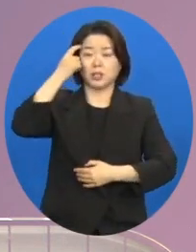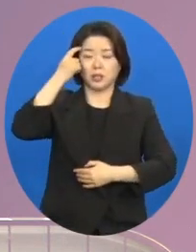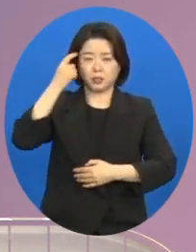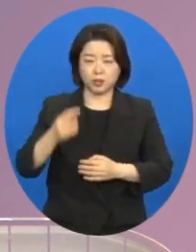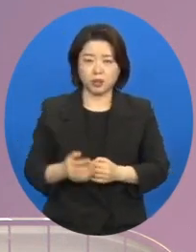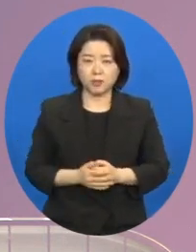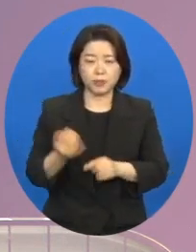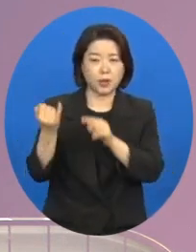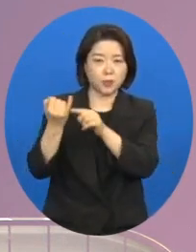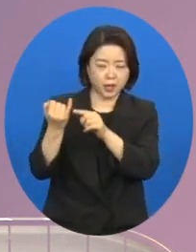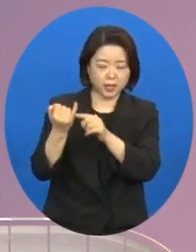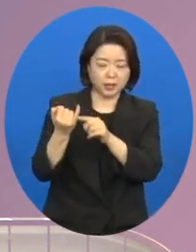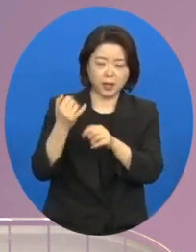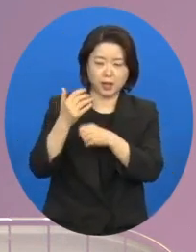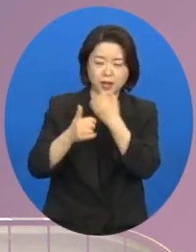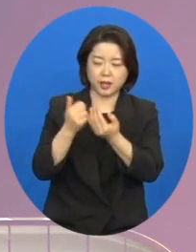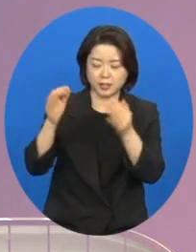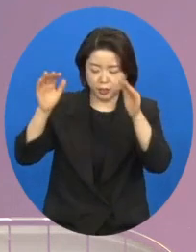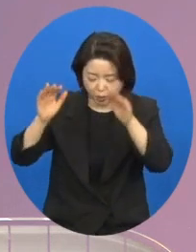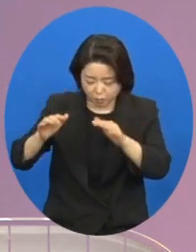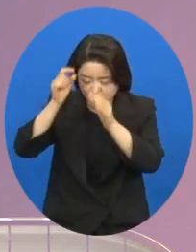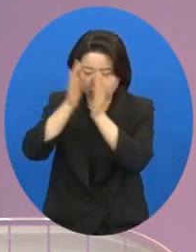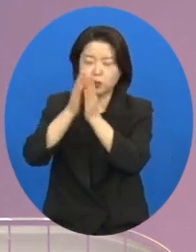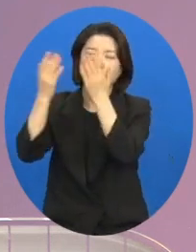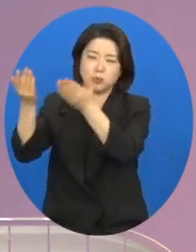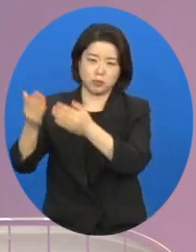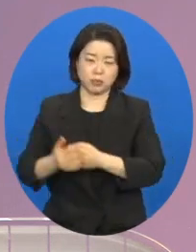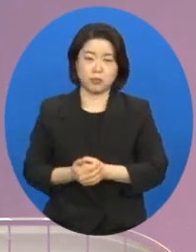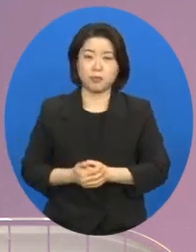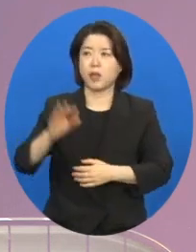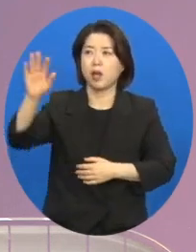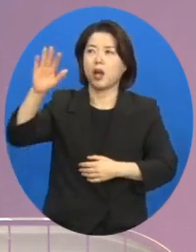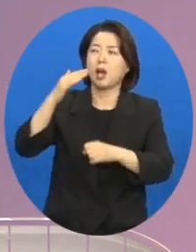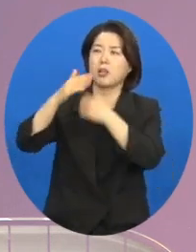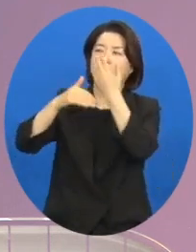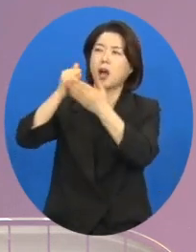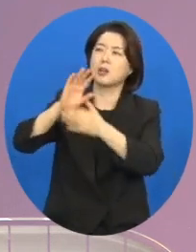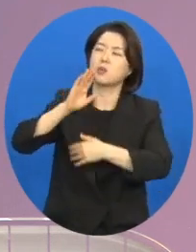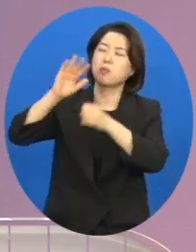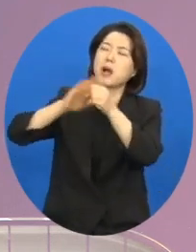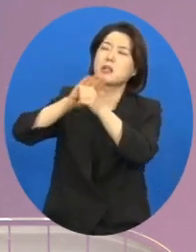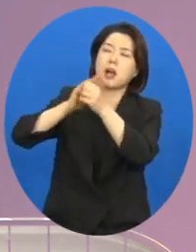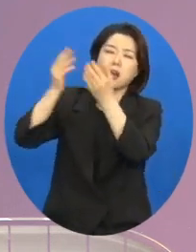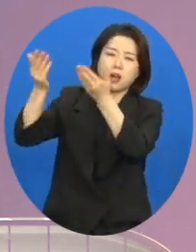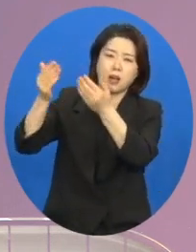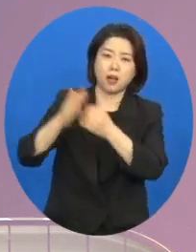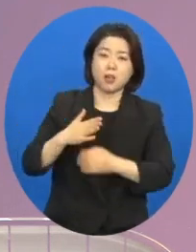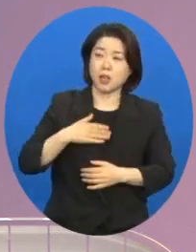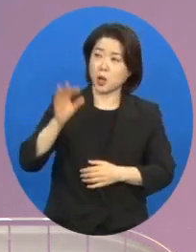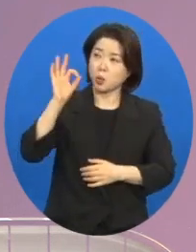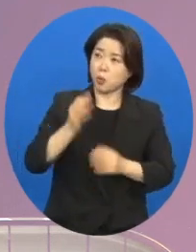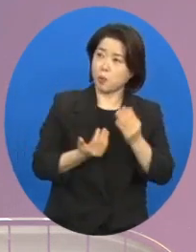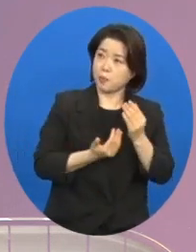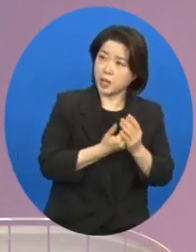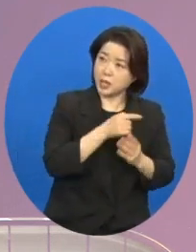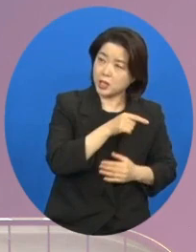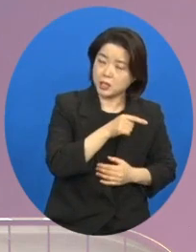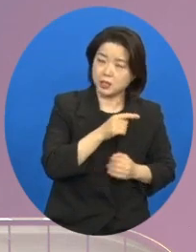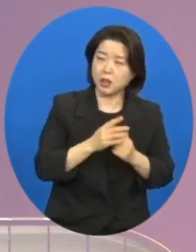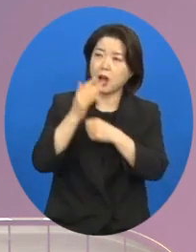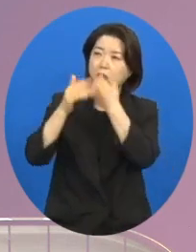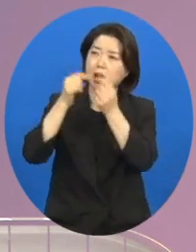그분이 바로 하나님께 엎드려서 기도했다는 거잖아요. 하나님, 저 하나님 너무 사랑하는데 제가 돈이 생기니까 하나님과의